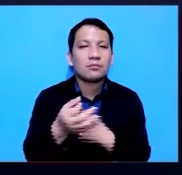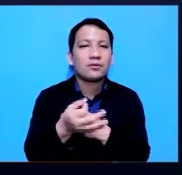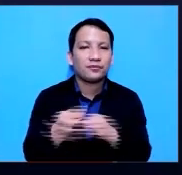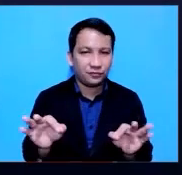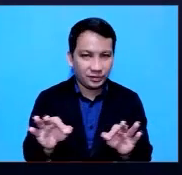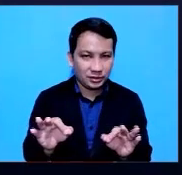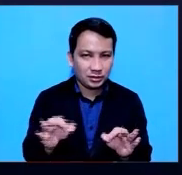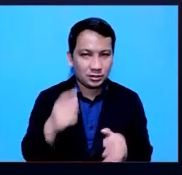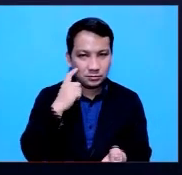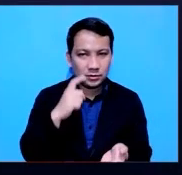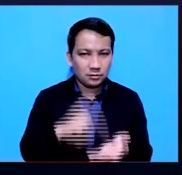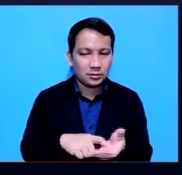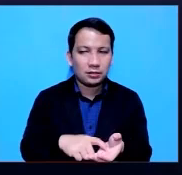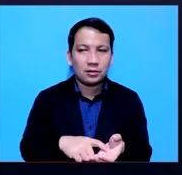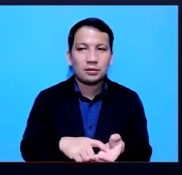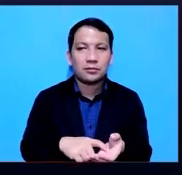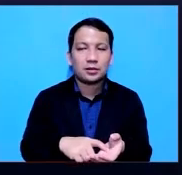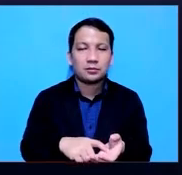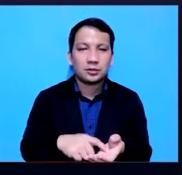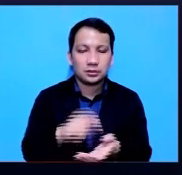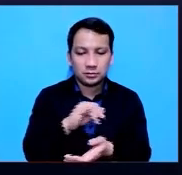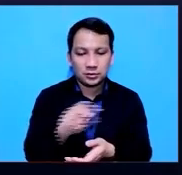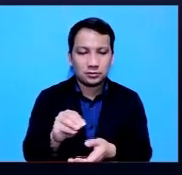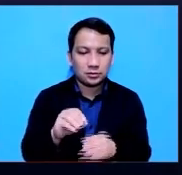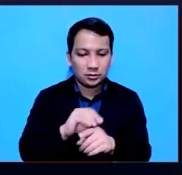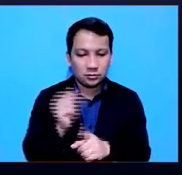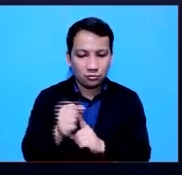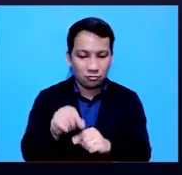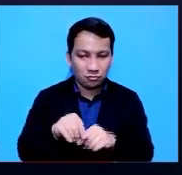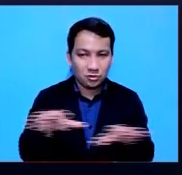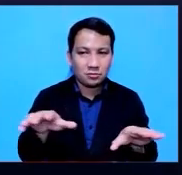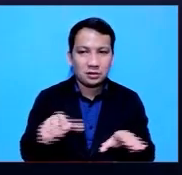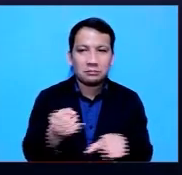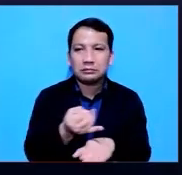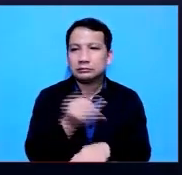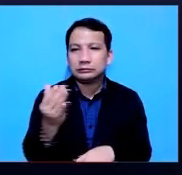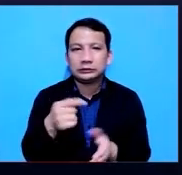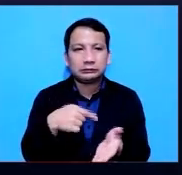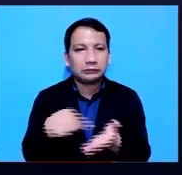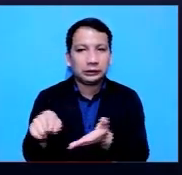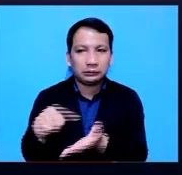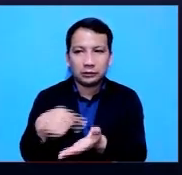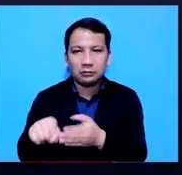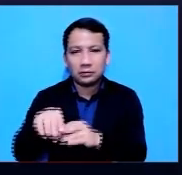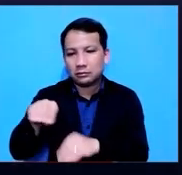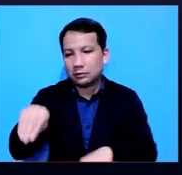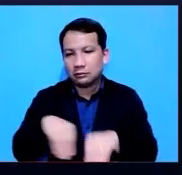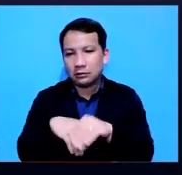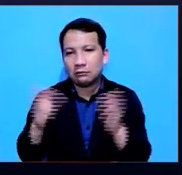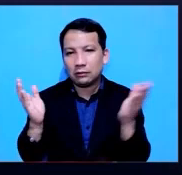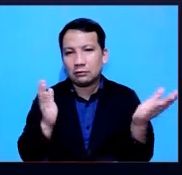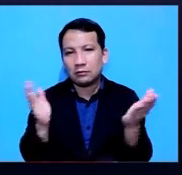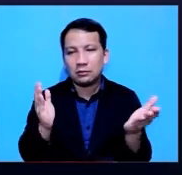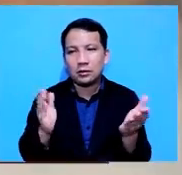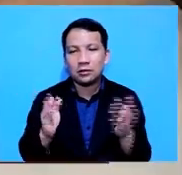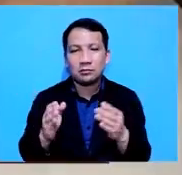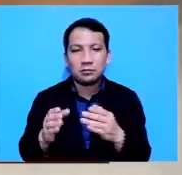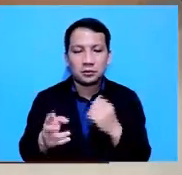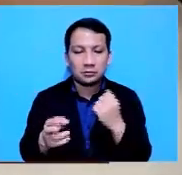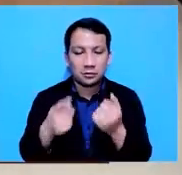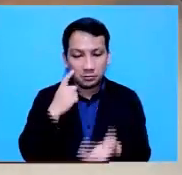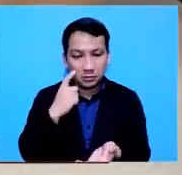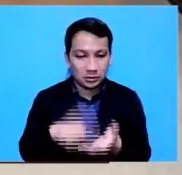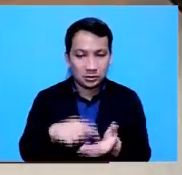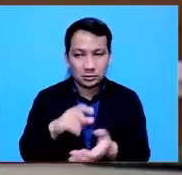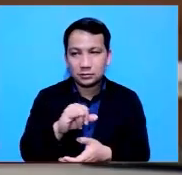registration. Kasunod yan ang mga kumakalat sa social media na ilang nagpapabayad daw kapalit ng serbisyo sa pagpaparehistro ng SIM.